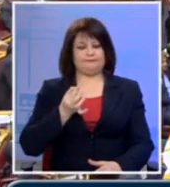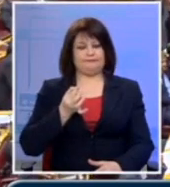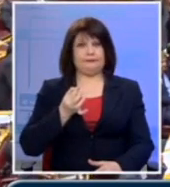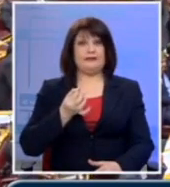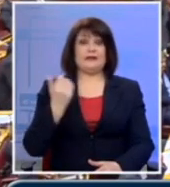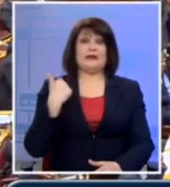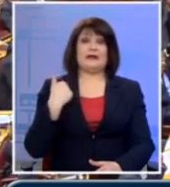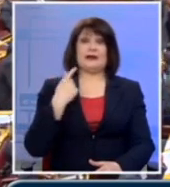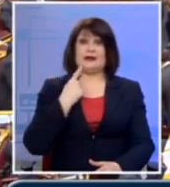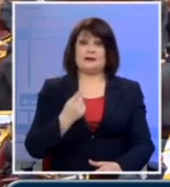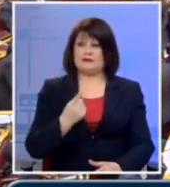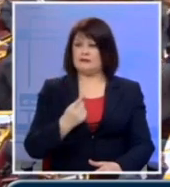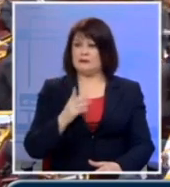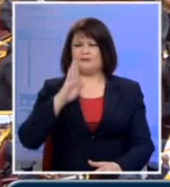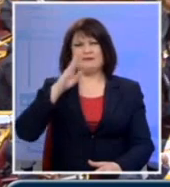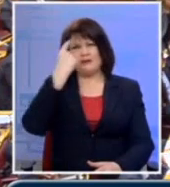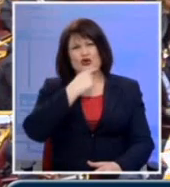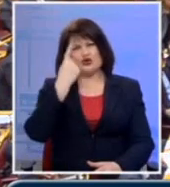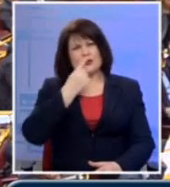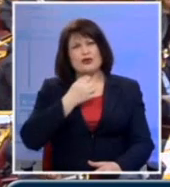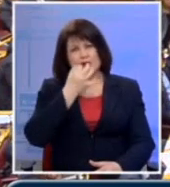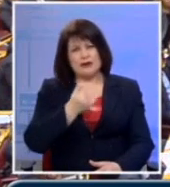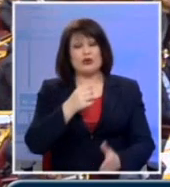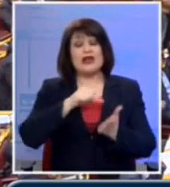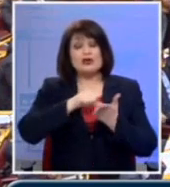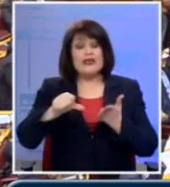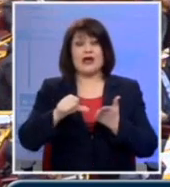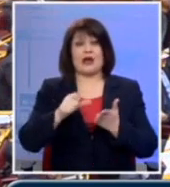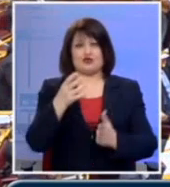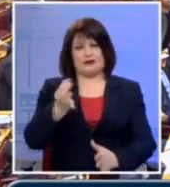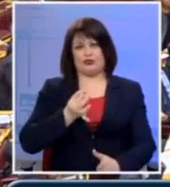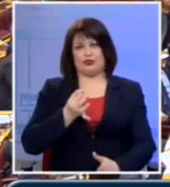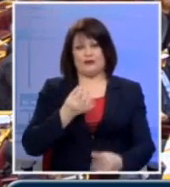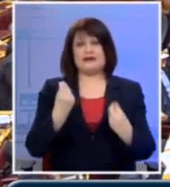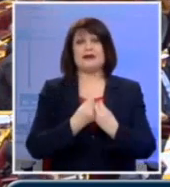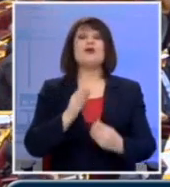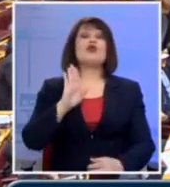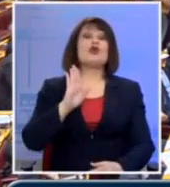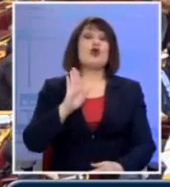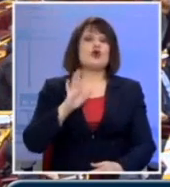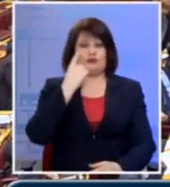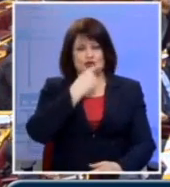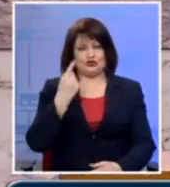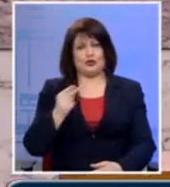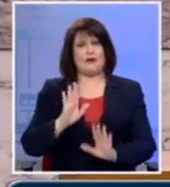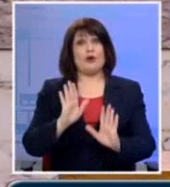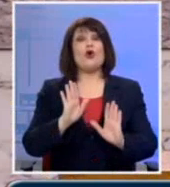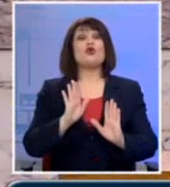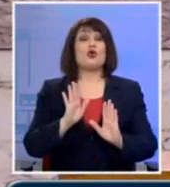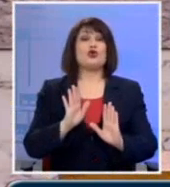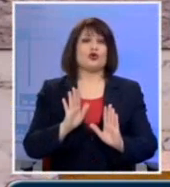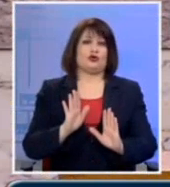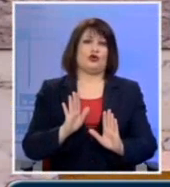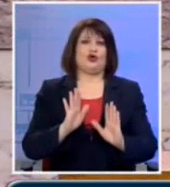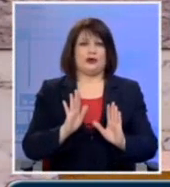Ζητώ τη συνένεσή σας για να διαγραφεί από τα πρακτικά. Όχι, όχι, κυρία Βούλτεψη. Όχι,